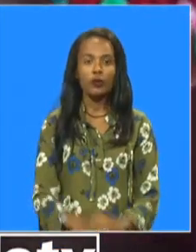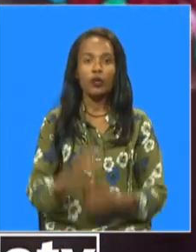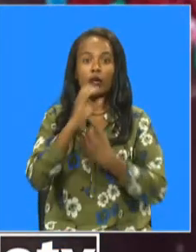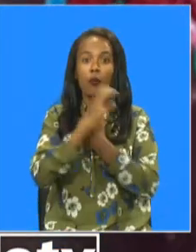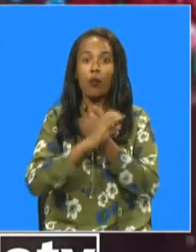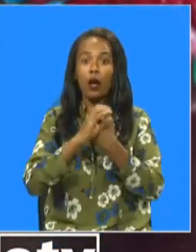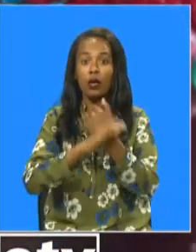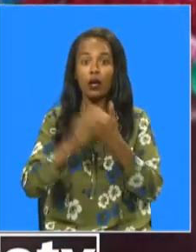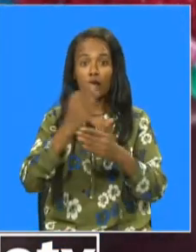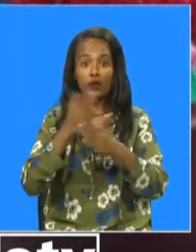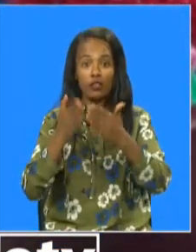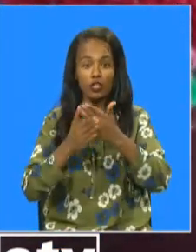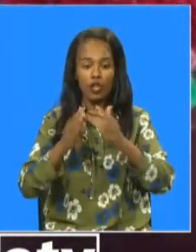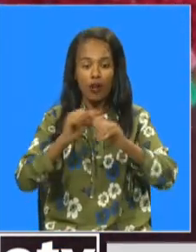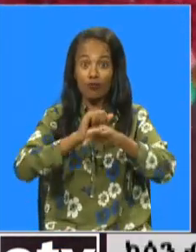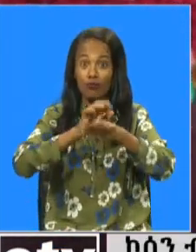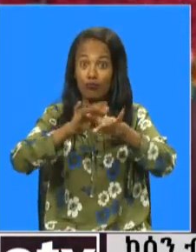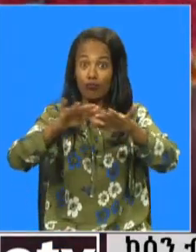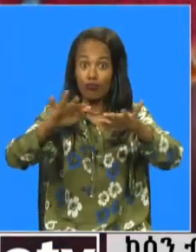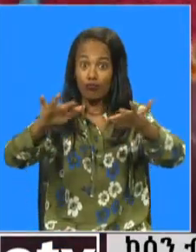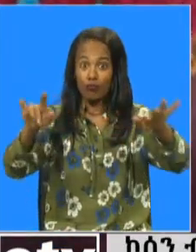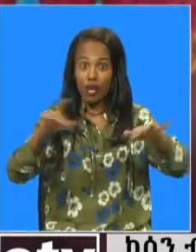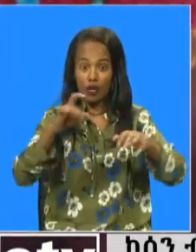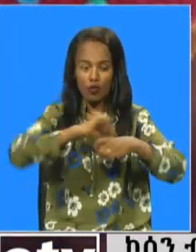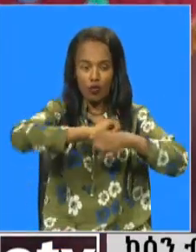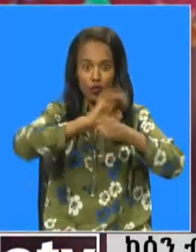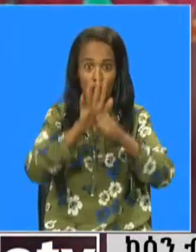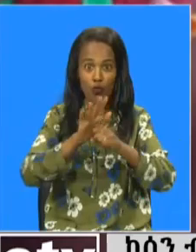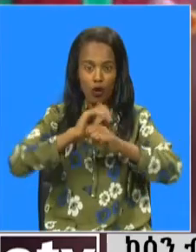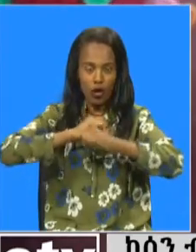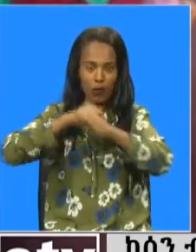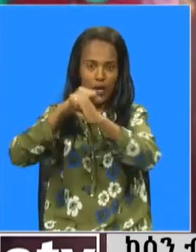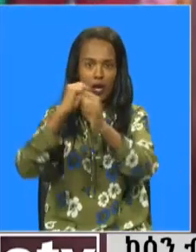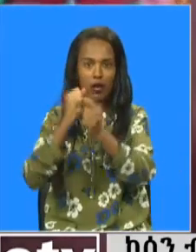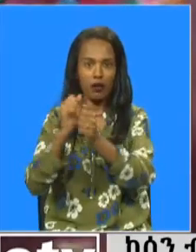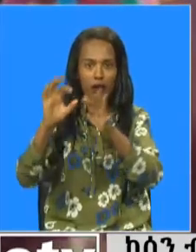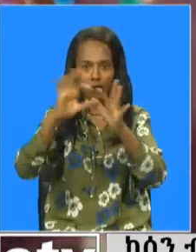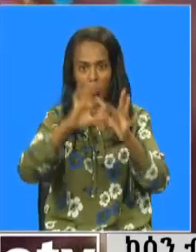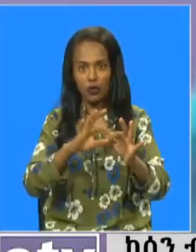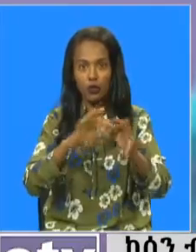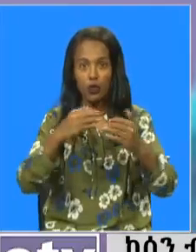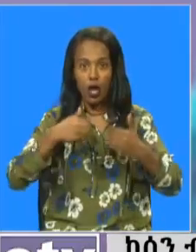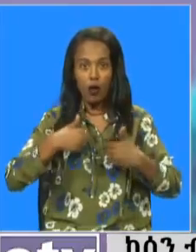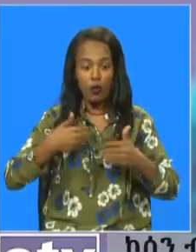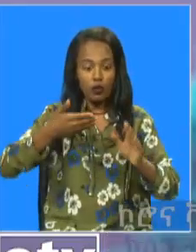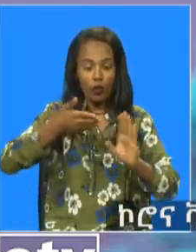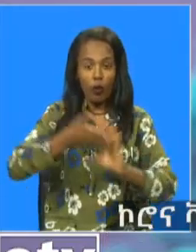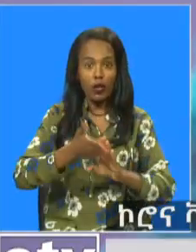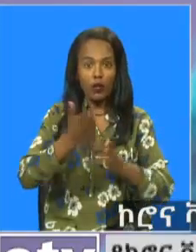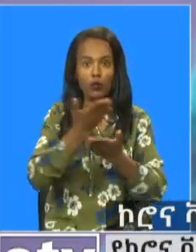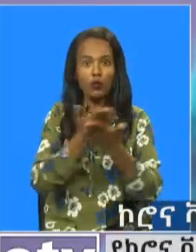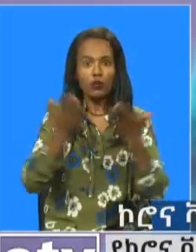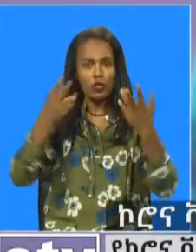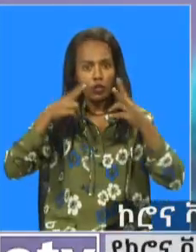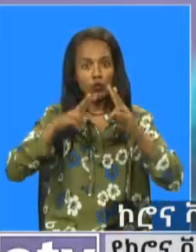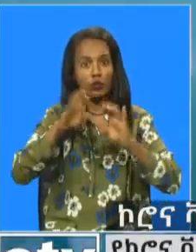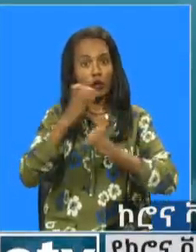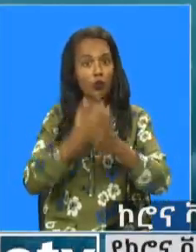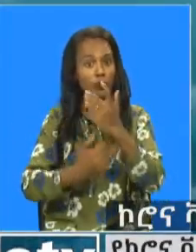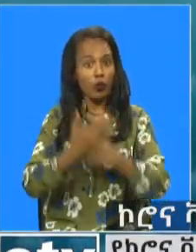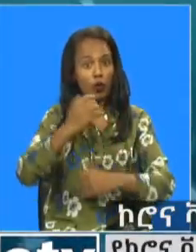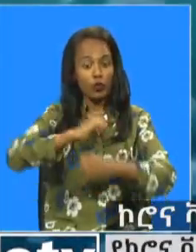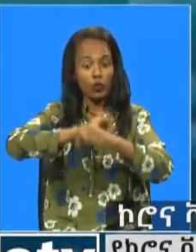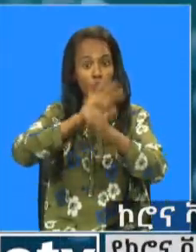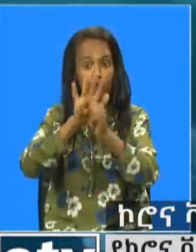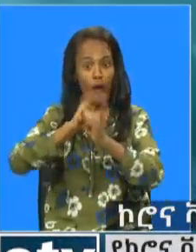በሀገር አቀፍ ደረጃ እየተስፋፋ ያለው የኮሮና ቫይረስ ወረርሽኝን ከመከላከል ጋር ተያይዞ ያሉ ተጓዳኝ ጉዳዮች ላይ ትኩረት አድርጎ የተወያየው